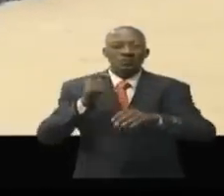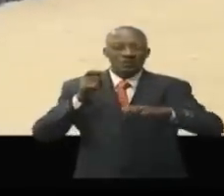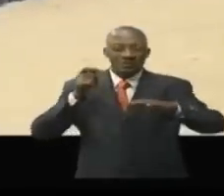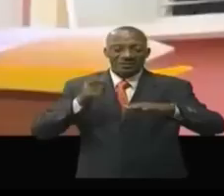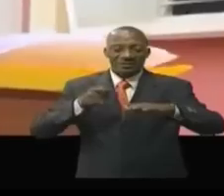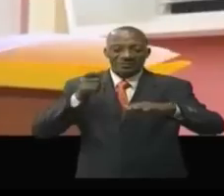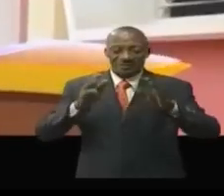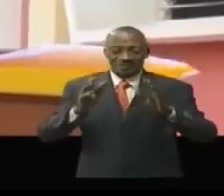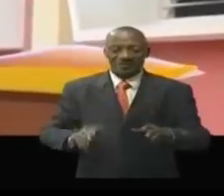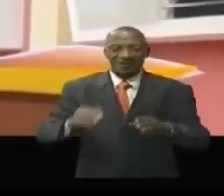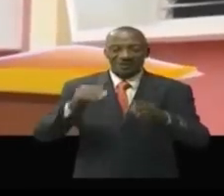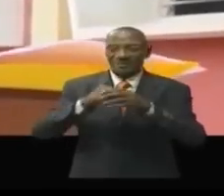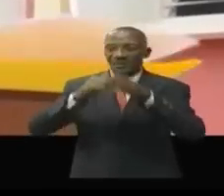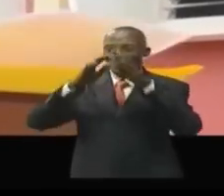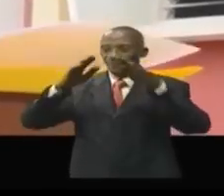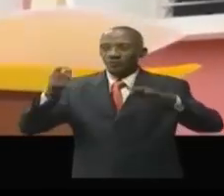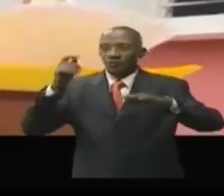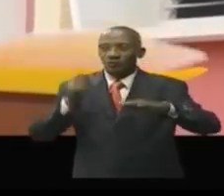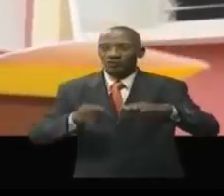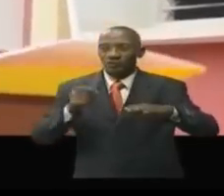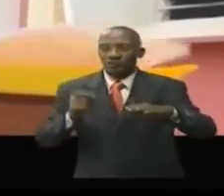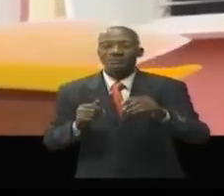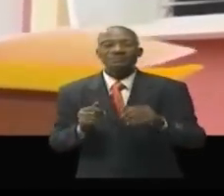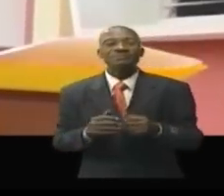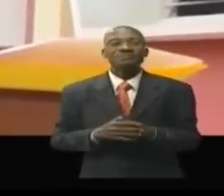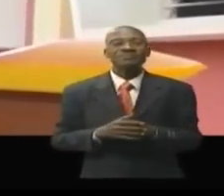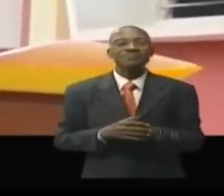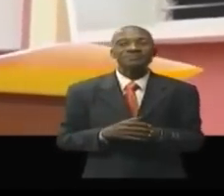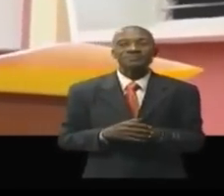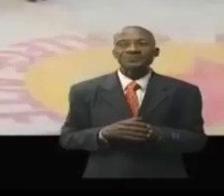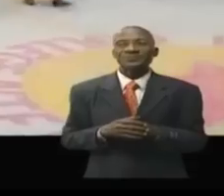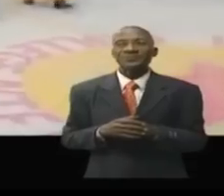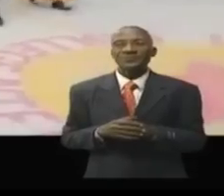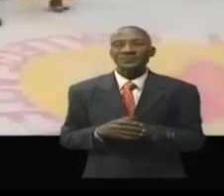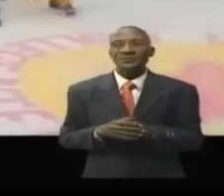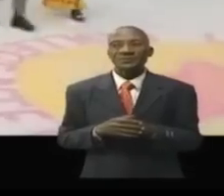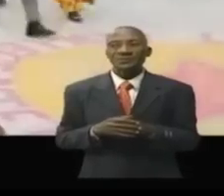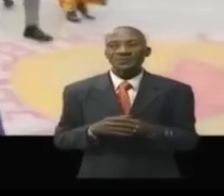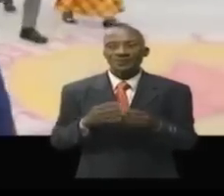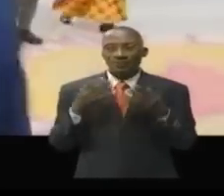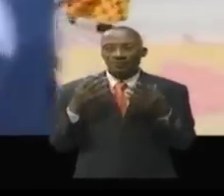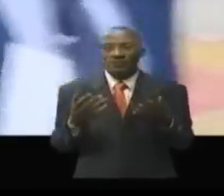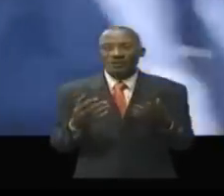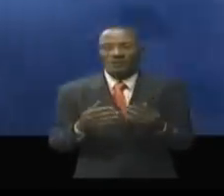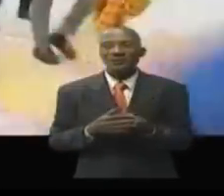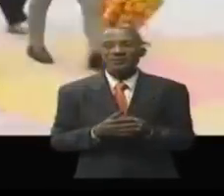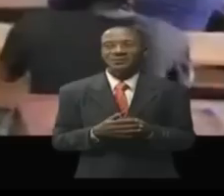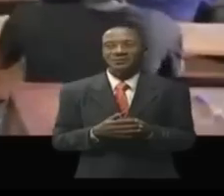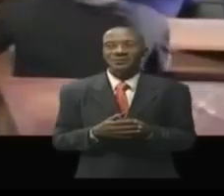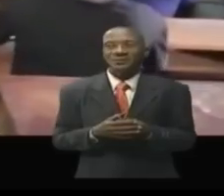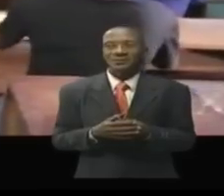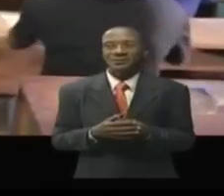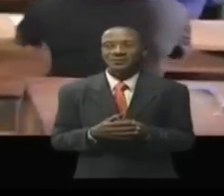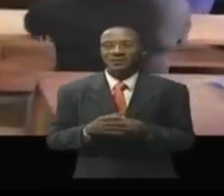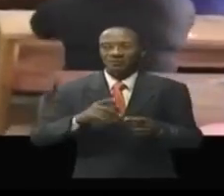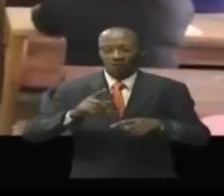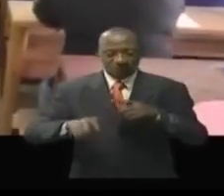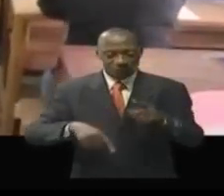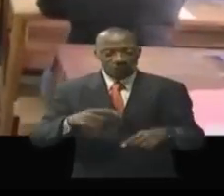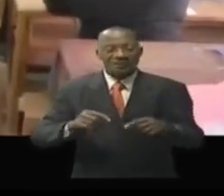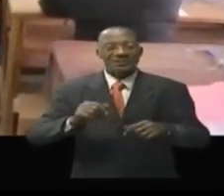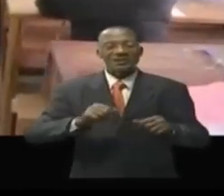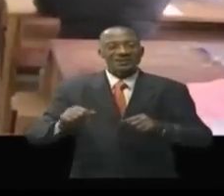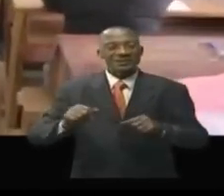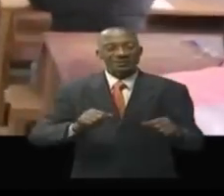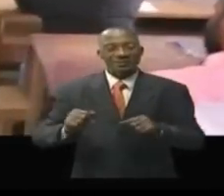ses comportements, l'appareil judiciaire congolais va s'enrichir d'un effectif compétent, crédible pour sa bonne marche, a-t-il